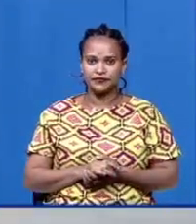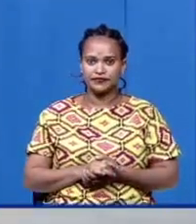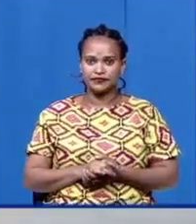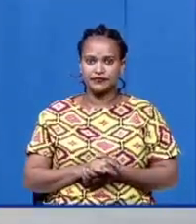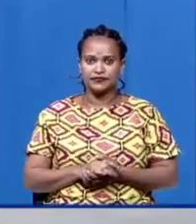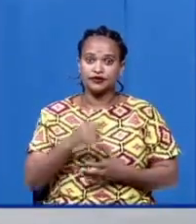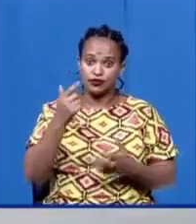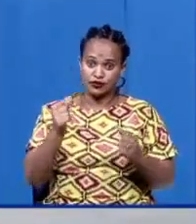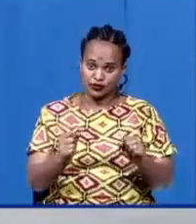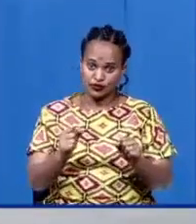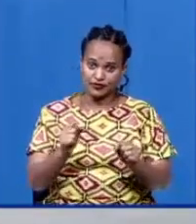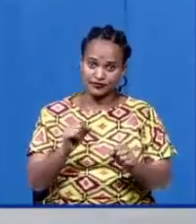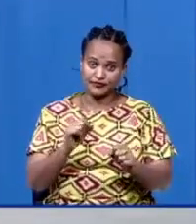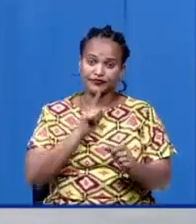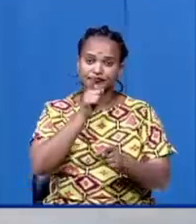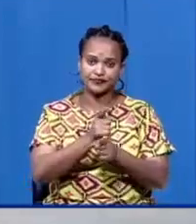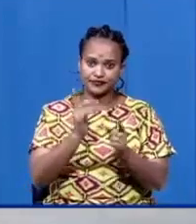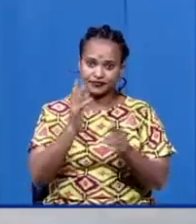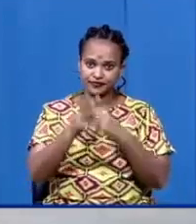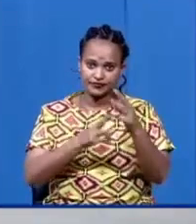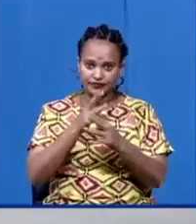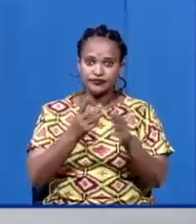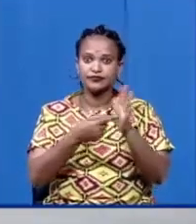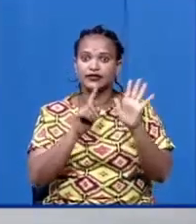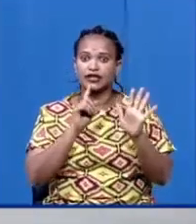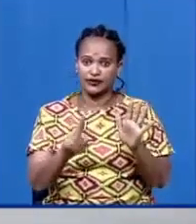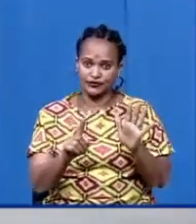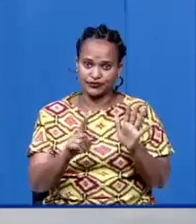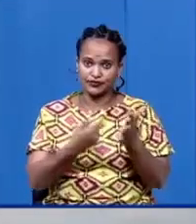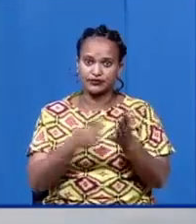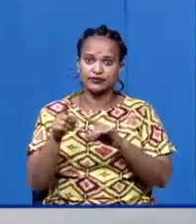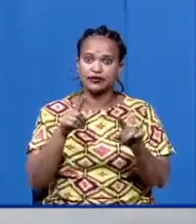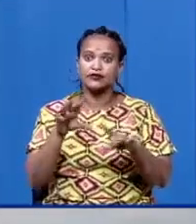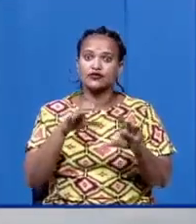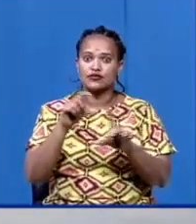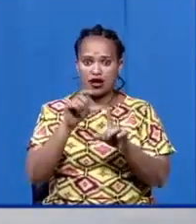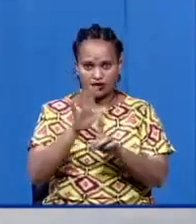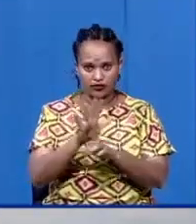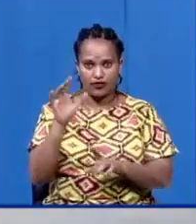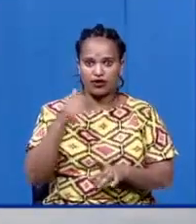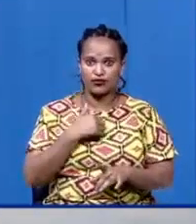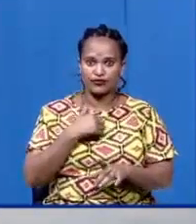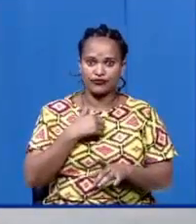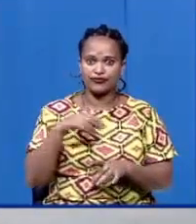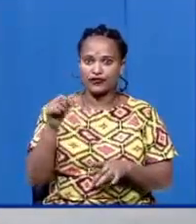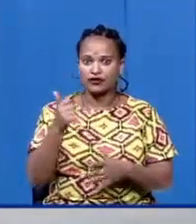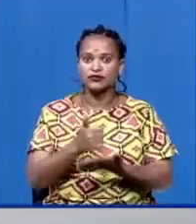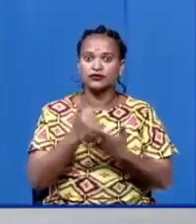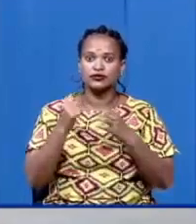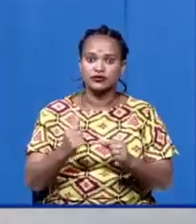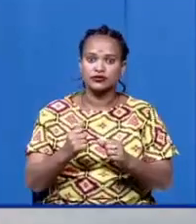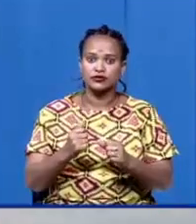كزوز خيلو تمريت زلو حقي نعلم مكلحيو زيد ما خمس قبرو قال اتي من لو تخالي حق زوز